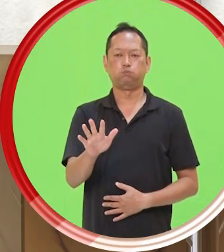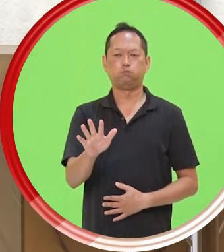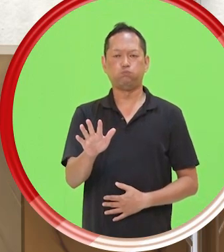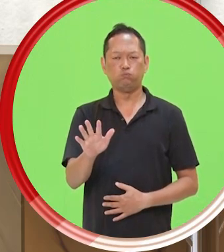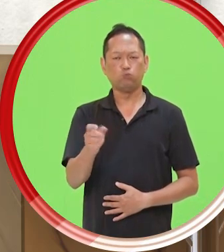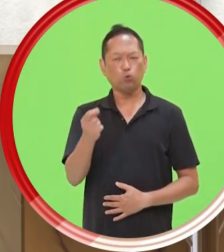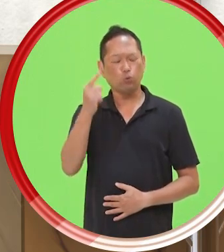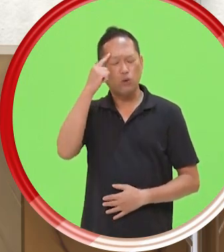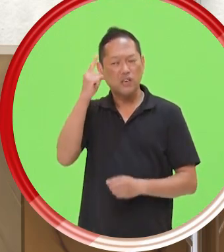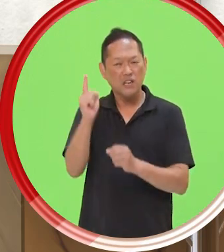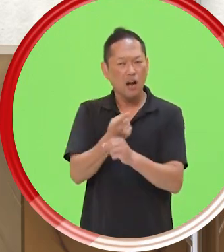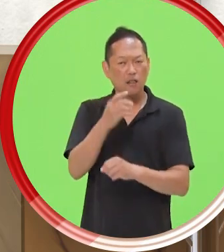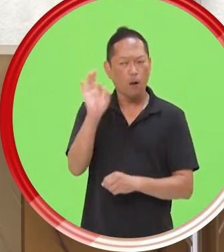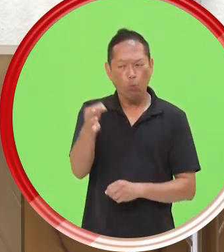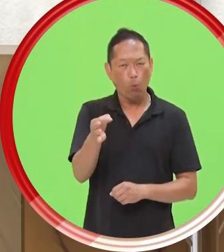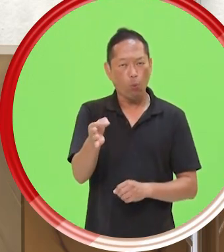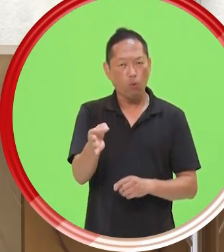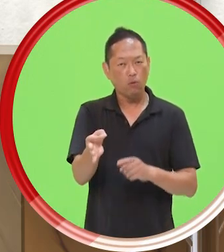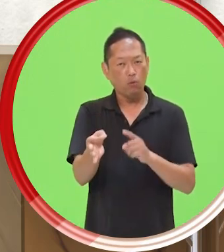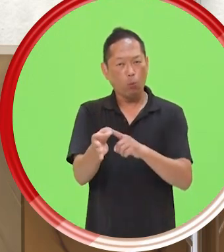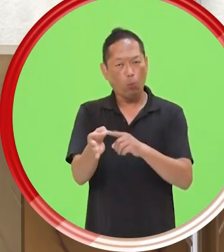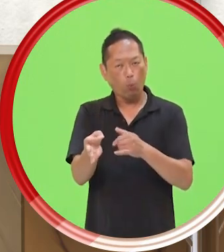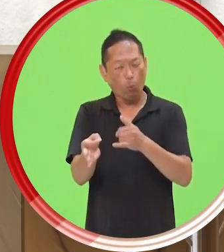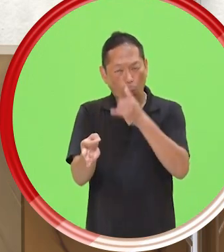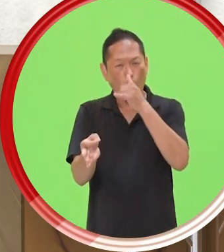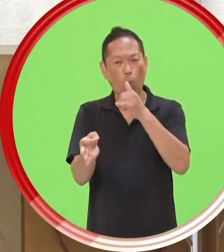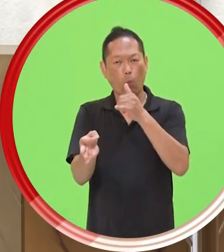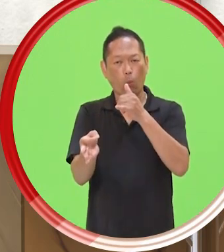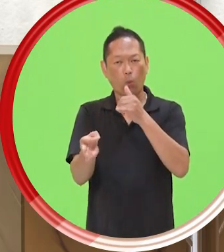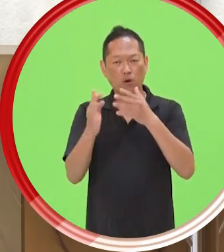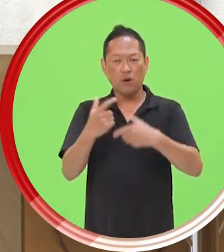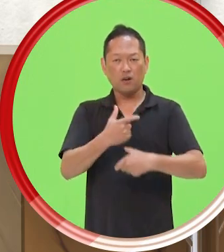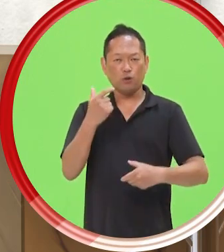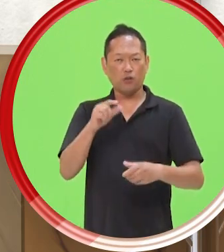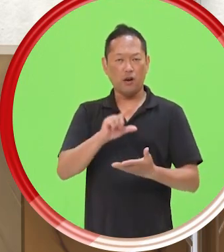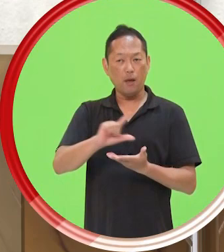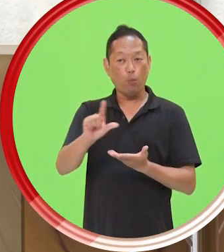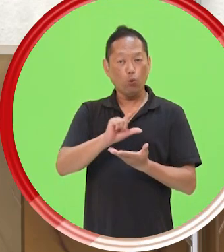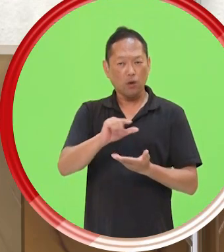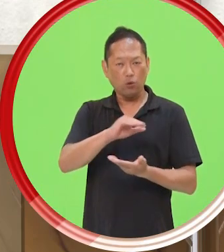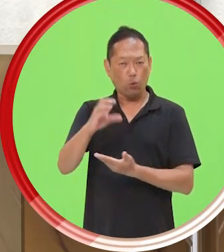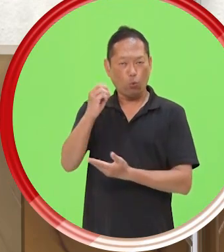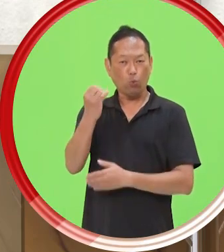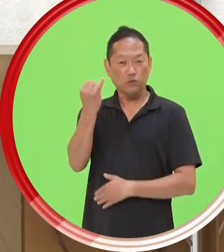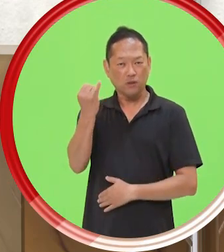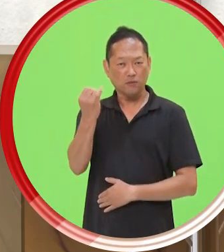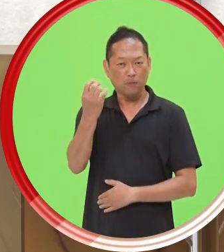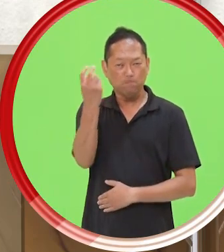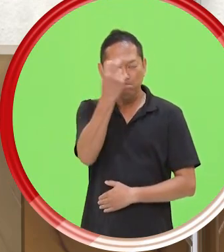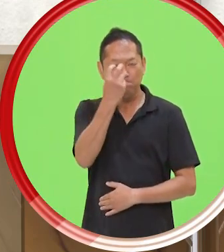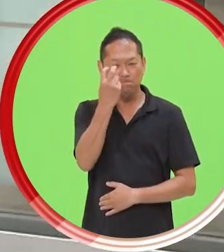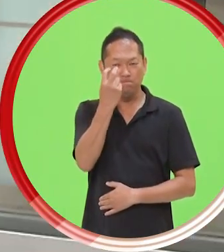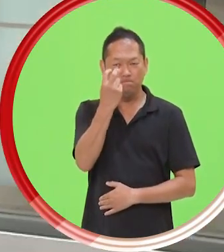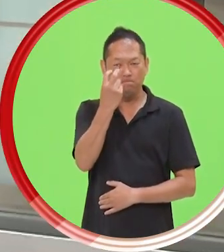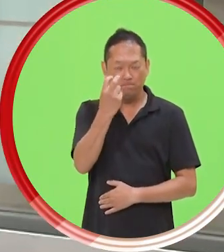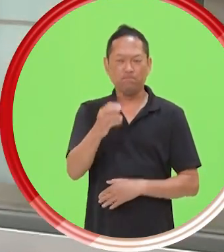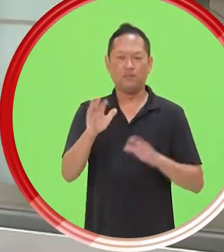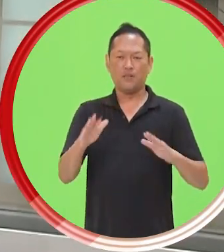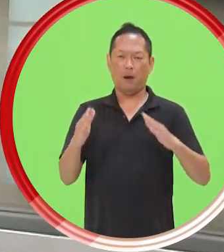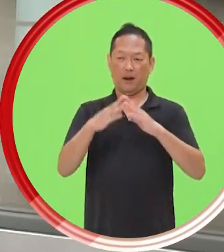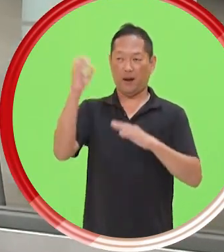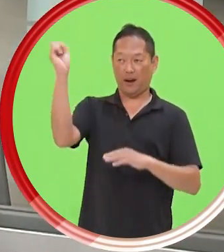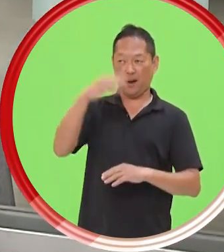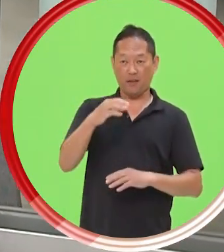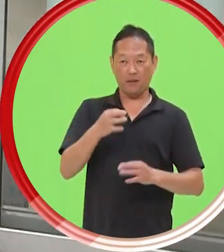。ちょっと意外なものなんですが、一体何なのか学生レポーターの横尾さんが調べてくれます。 は